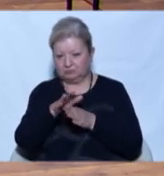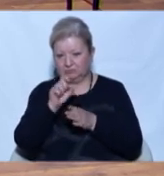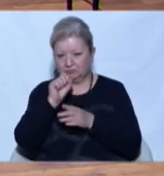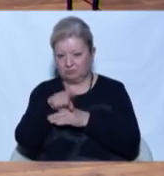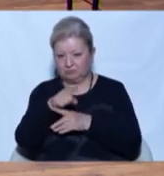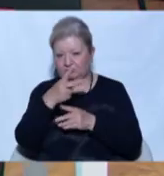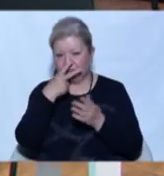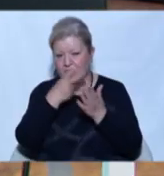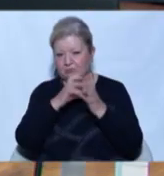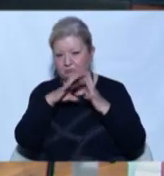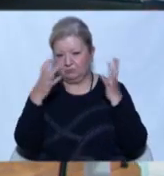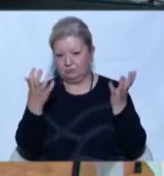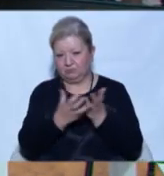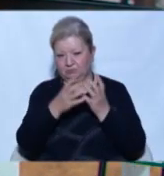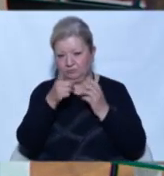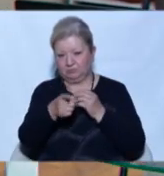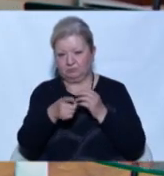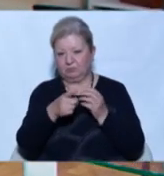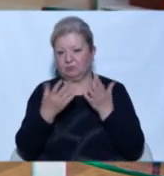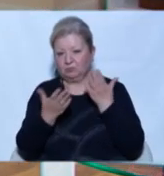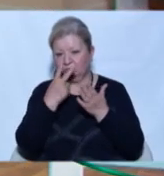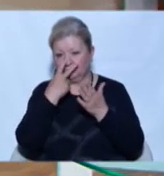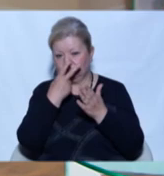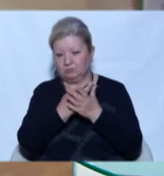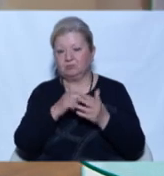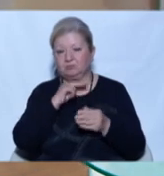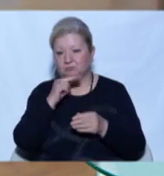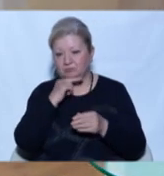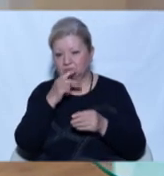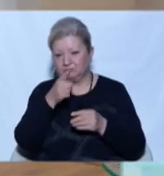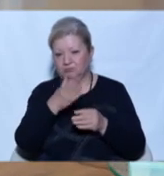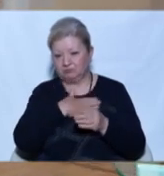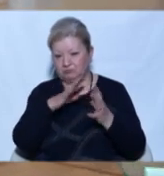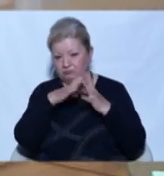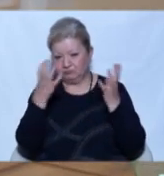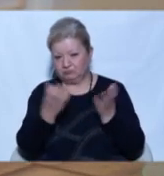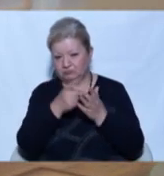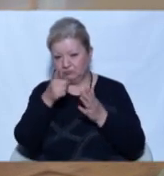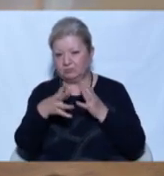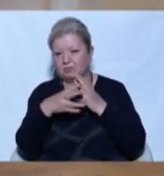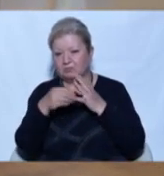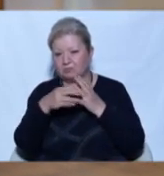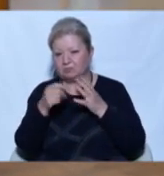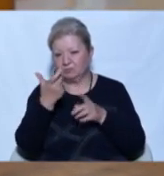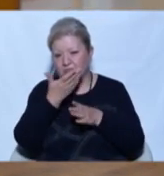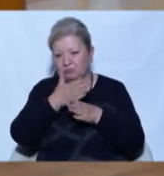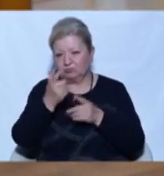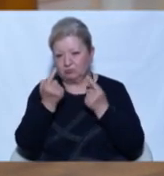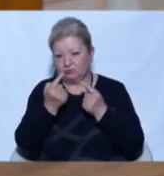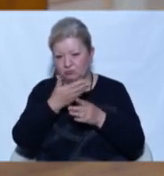განვიხილოთ გლობუსზე. Თუ შევხედავთ და დავაკვირდებით ჩვენს გლობუსს, ხმელეთის დიდი ნაწილი